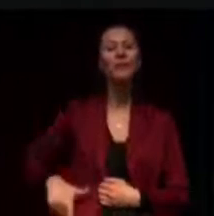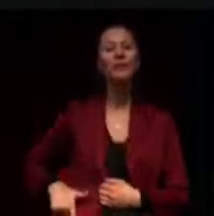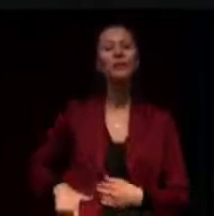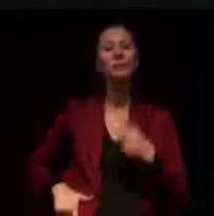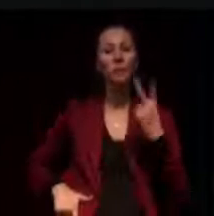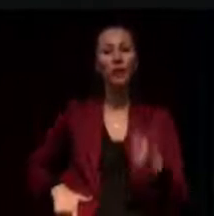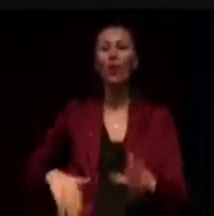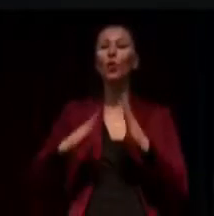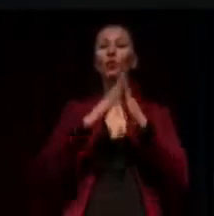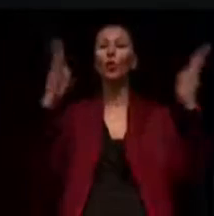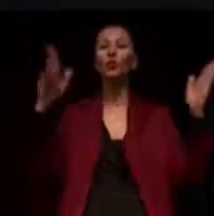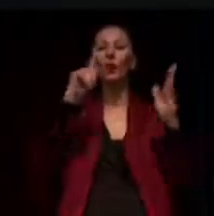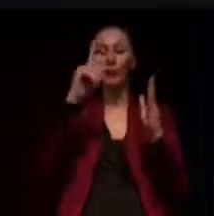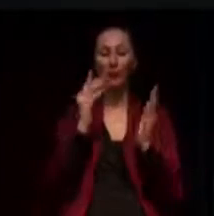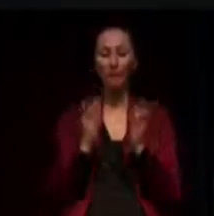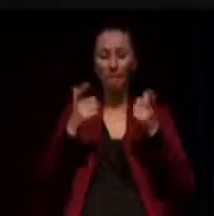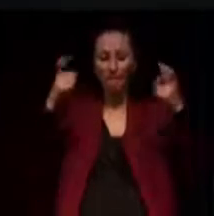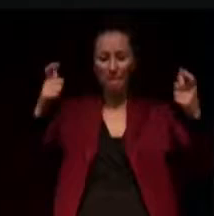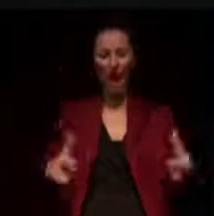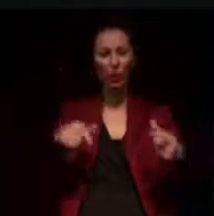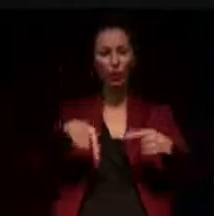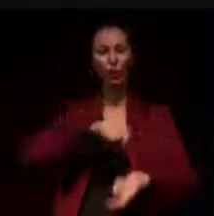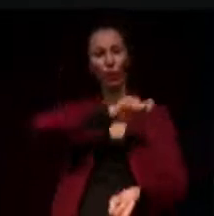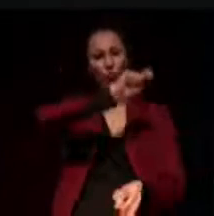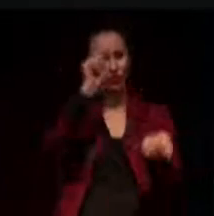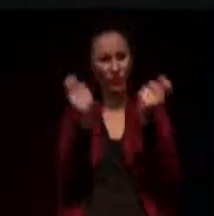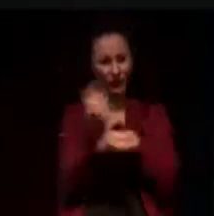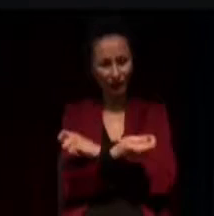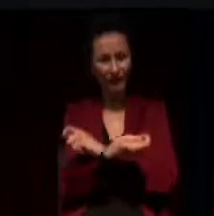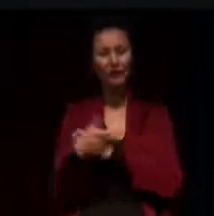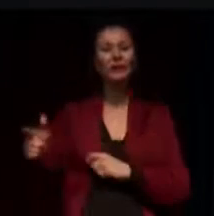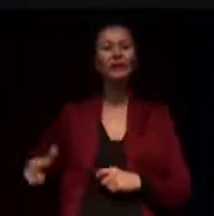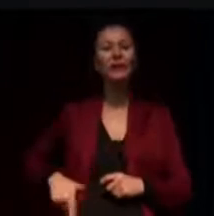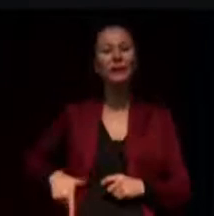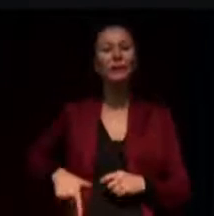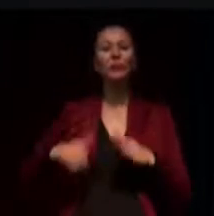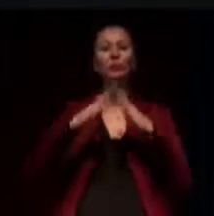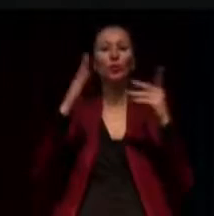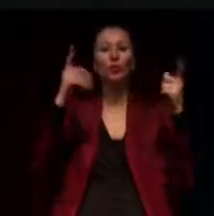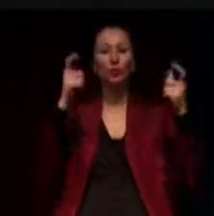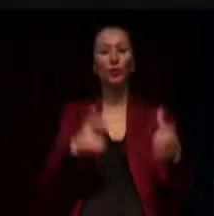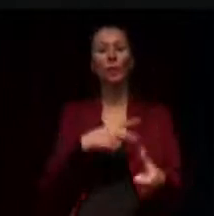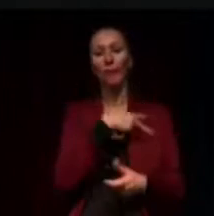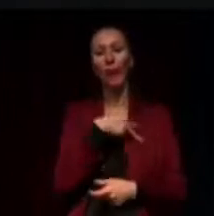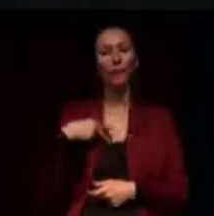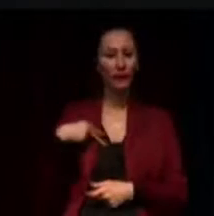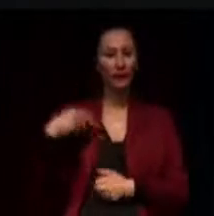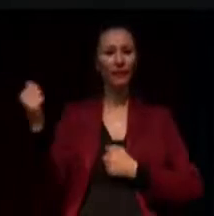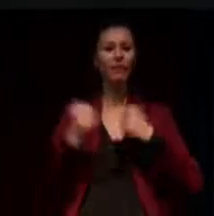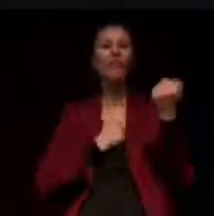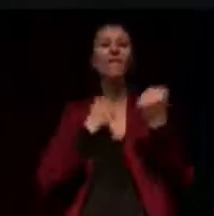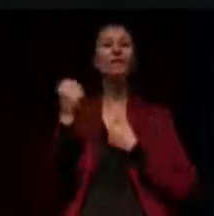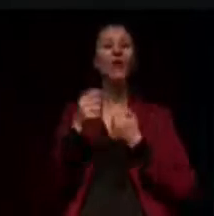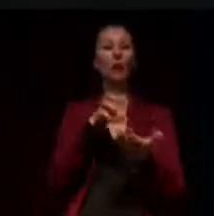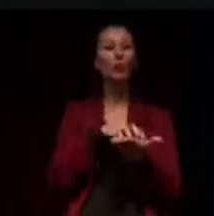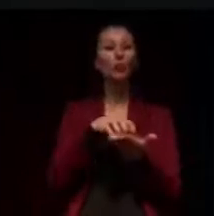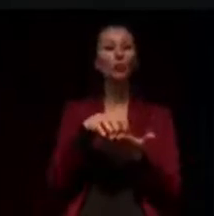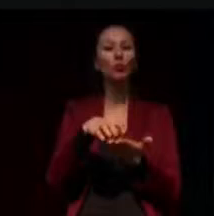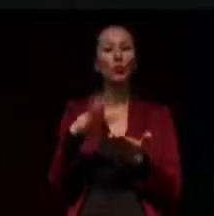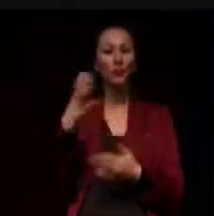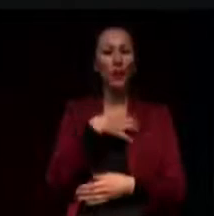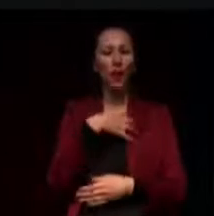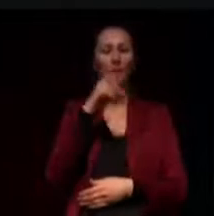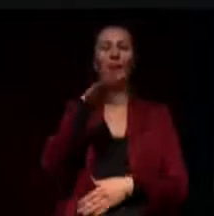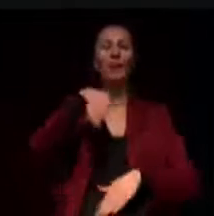İzmir'i koca bir platoya çevirdiniz ve İzmir Büyükşehir Belediyesi'ni devasa bütçeye sahip bir